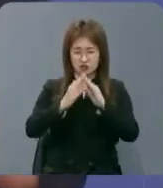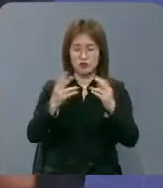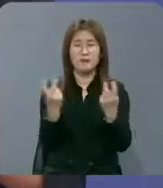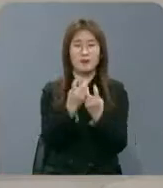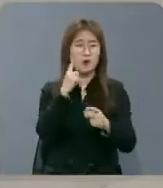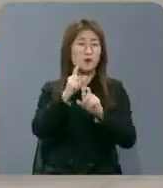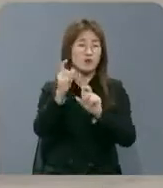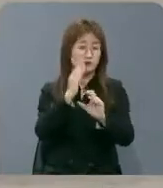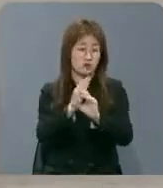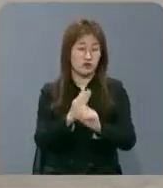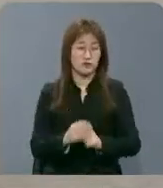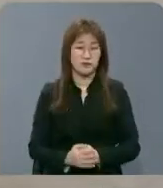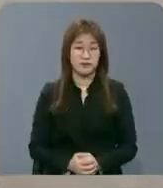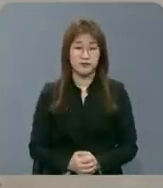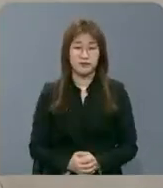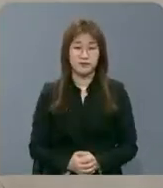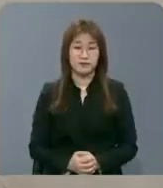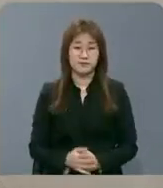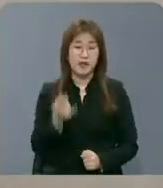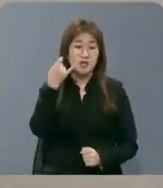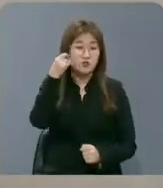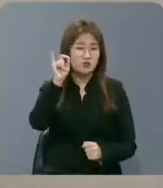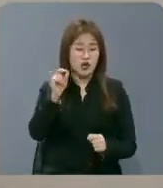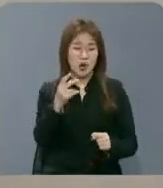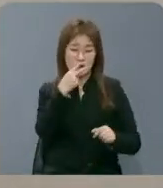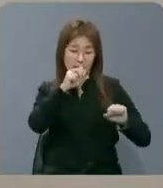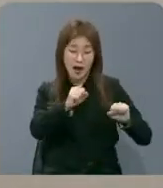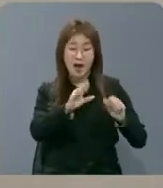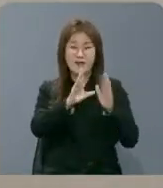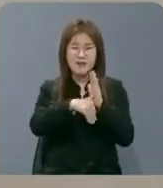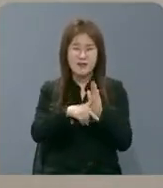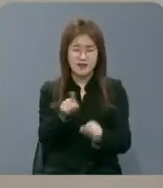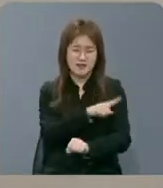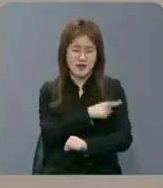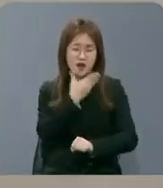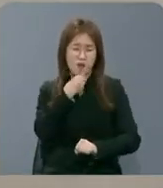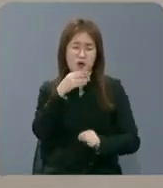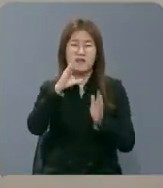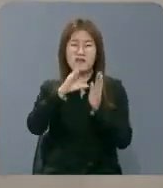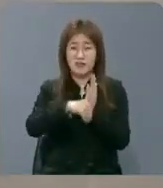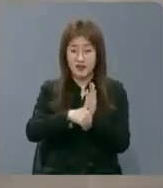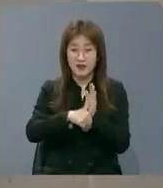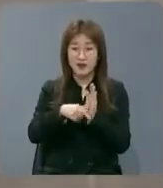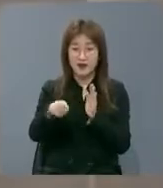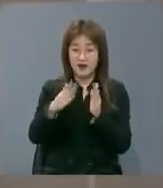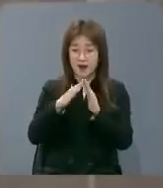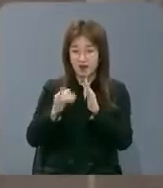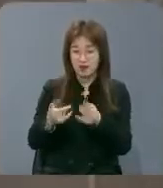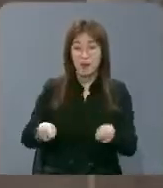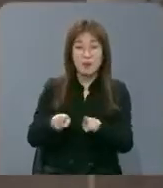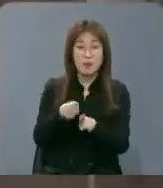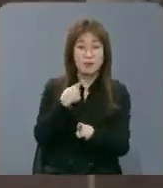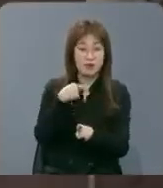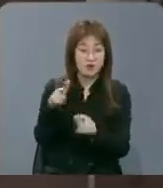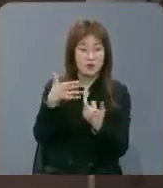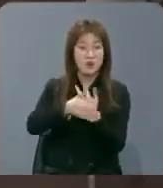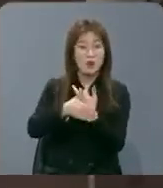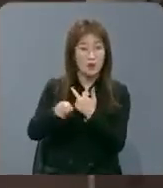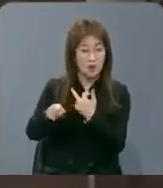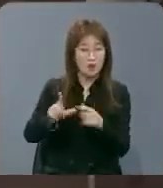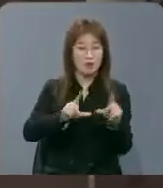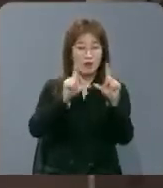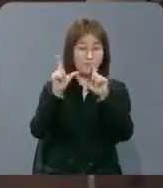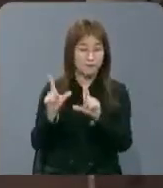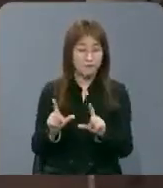방안도 같이 이중섭이 살아 생전 가장 행복했던 시절로 기억하는 가족과 함께 했던 서귀포에서 의